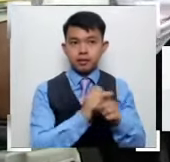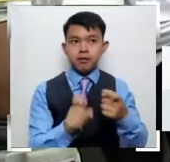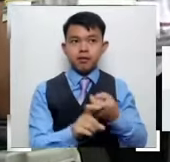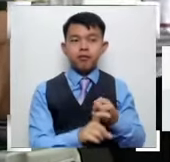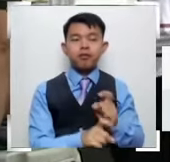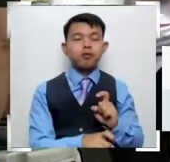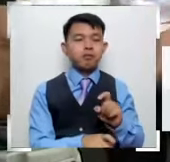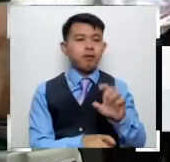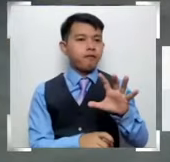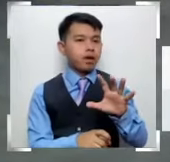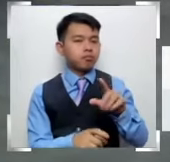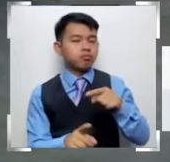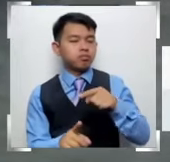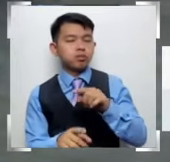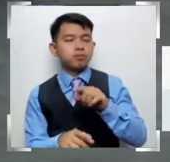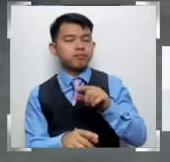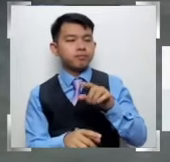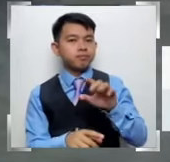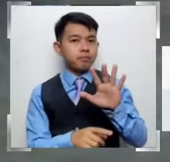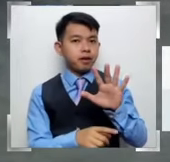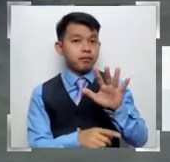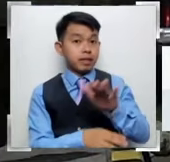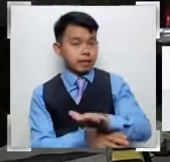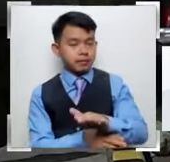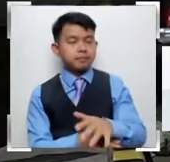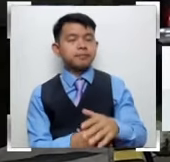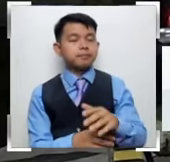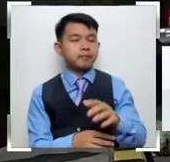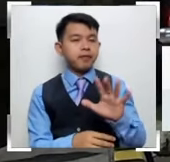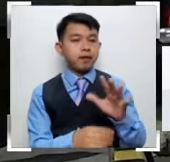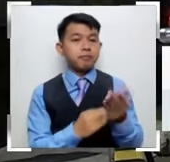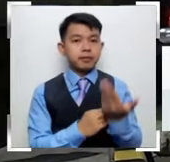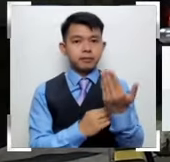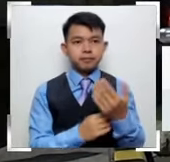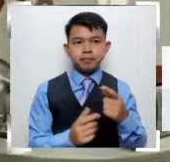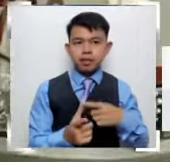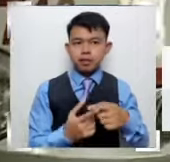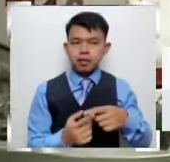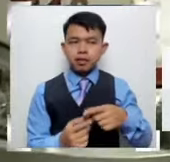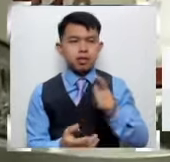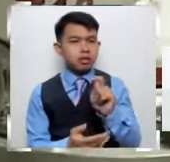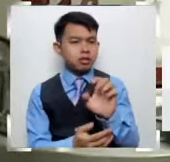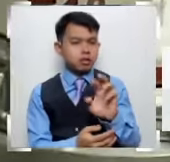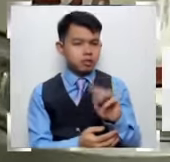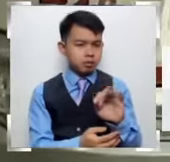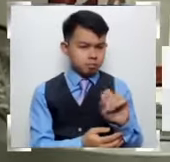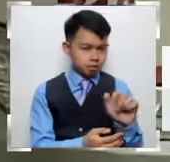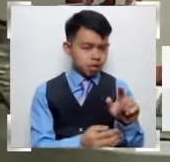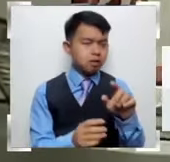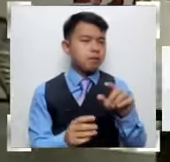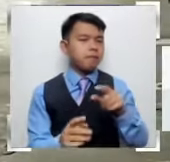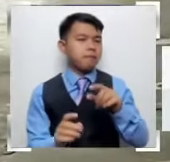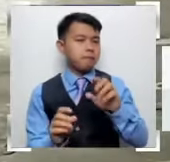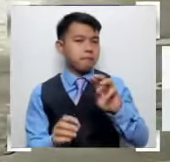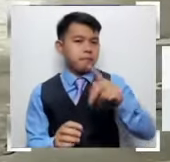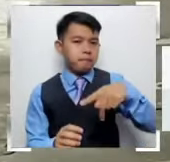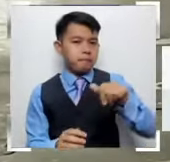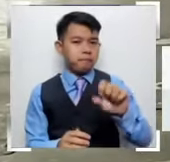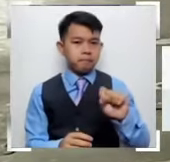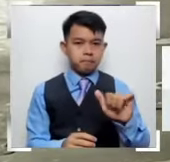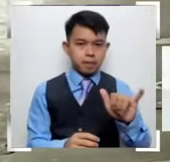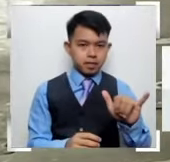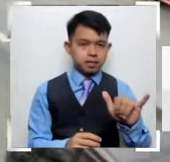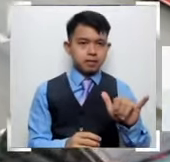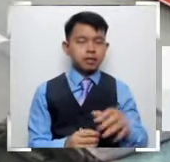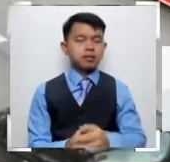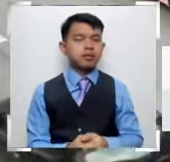bus na galing norte at hanggang sa mga terminal sa Pasay lang ang mga galing South Luzon. Gagawin na yung 24 oras mula April 6